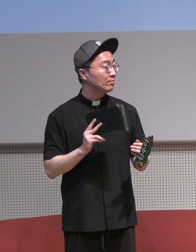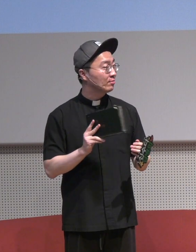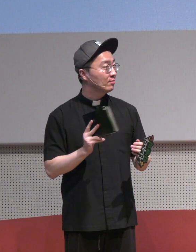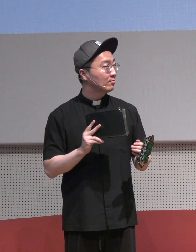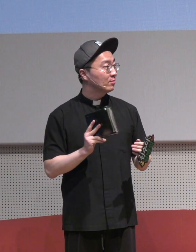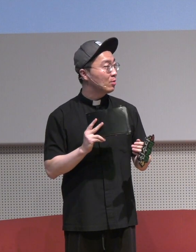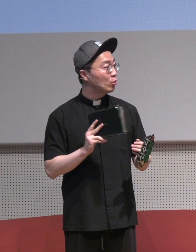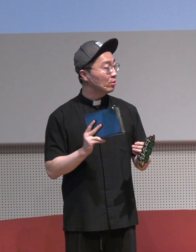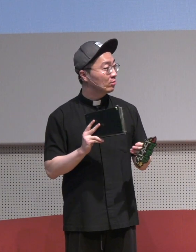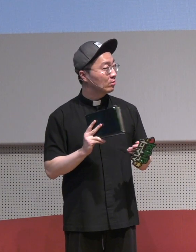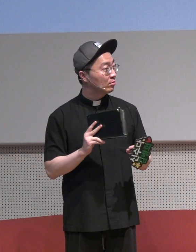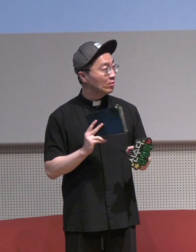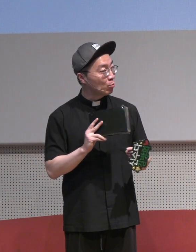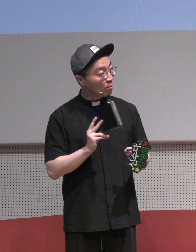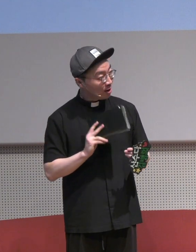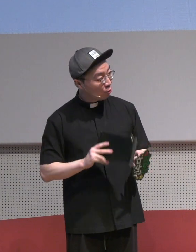아닙니다.